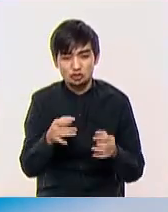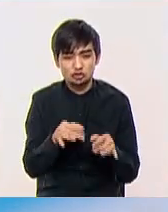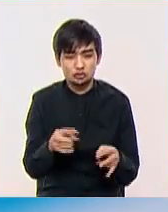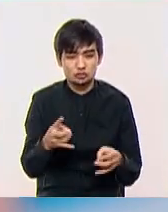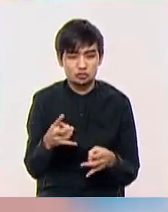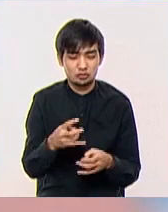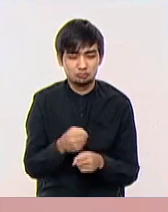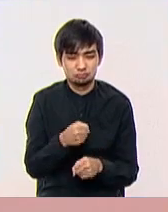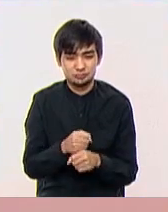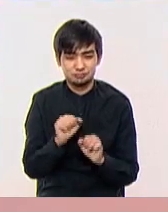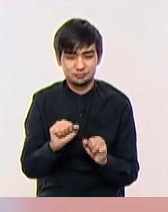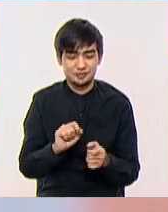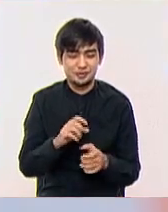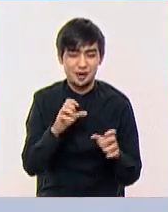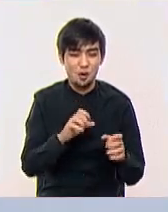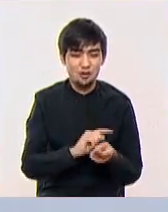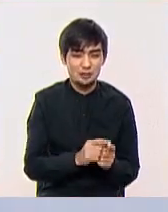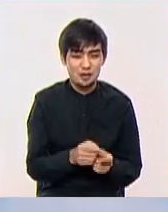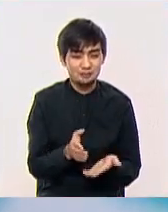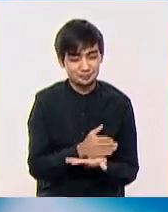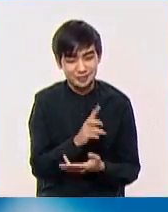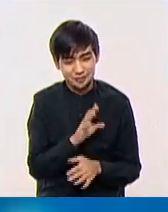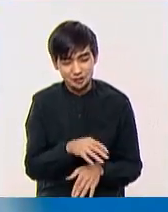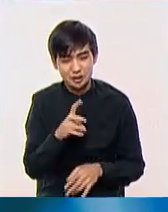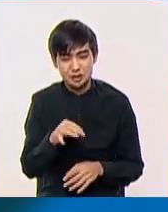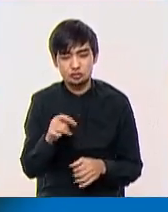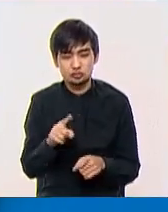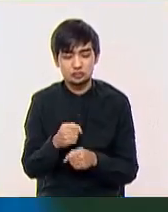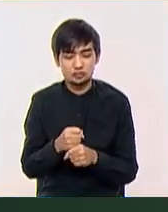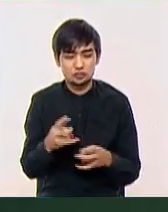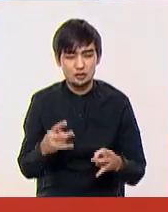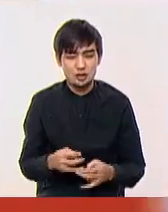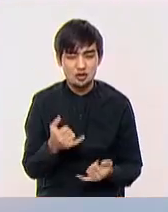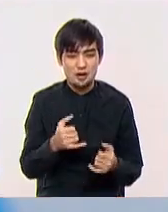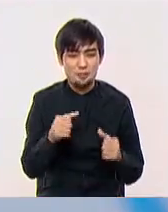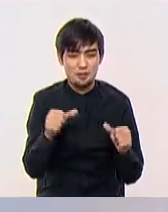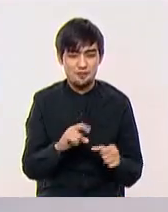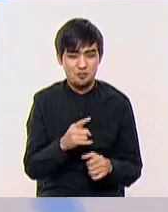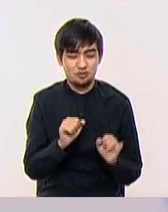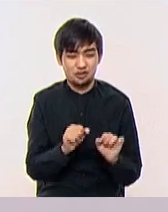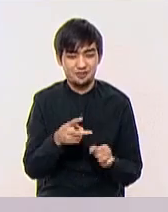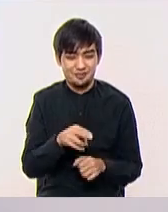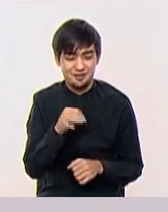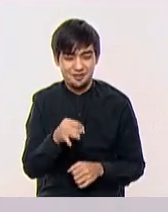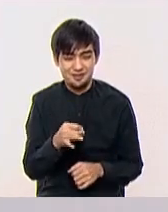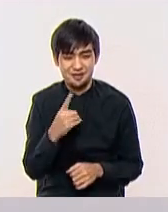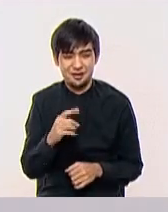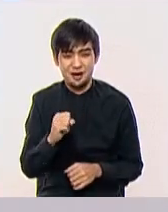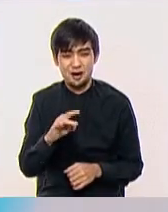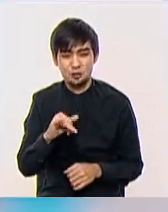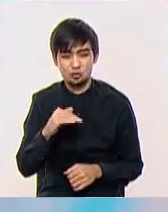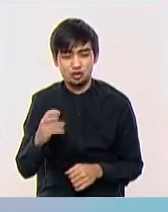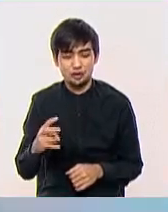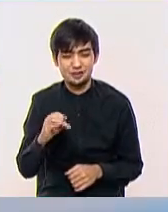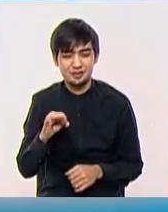шараларды қолға алу керек, осы заңды өзгерткеннен басқа? Енді қазіргі біздегі тенденция бойынша бала құқығын қорғайтын Қазақстанда жалғыз ғана аружан сайын сияқты болып